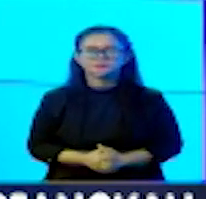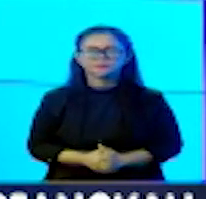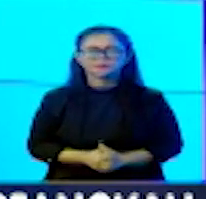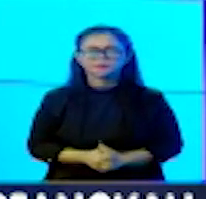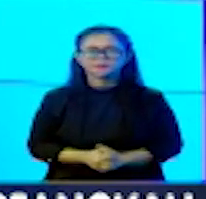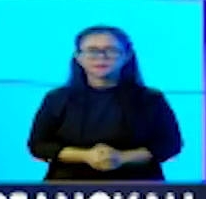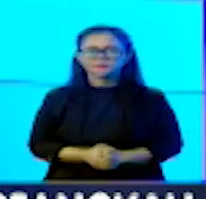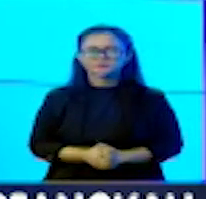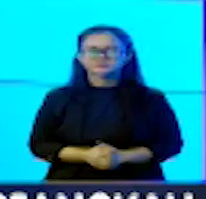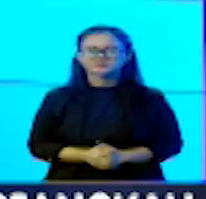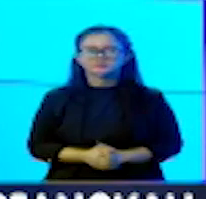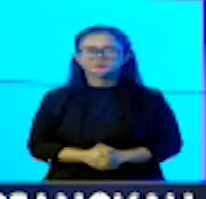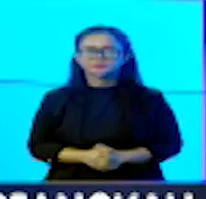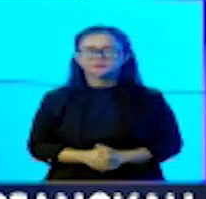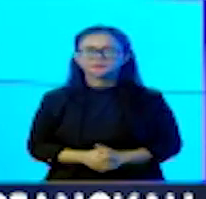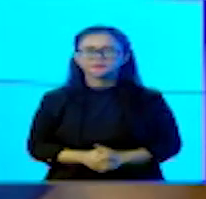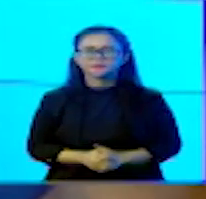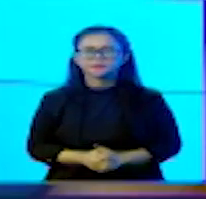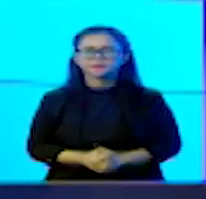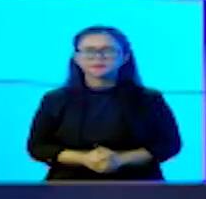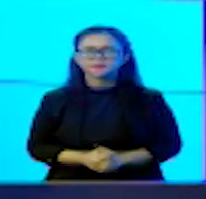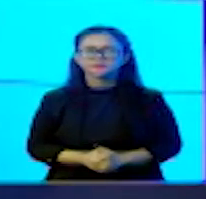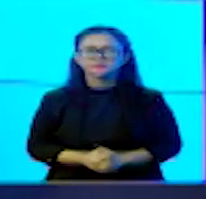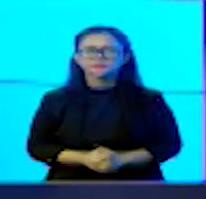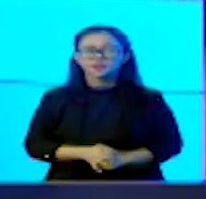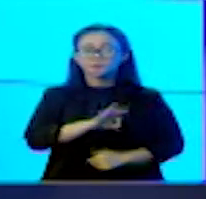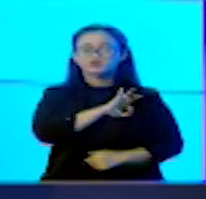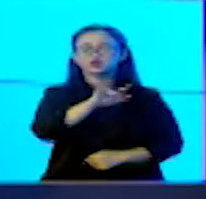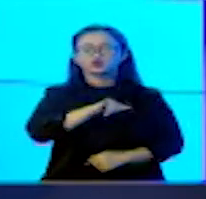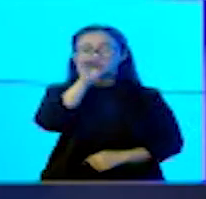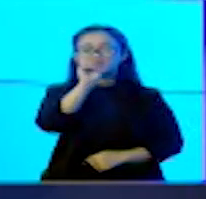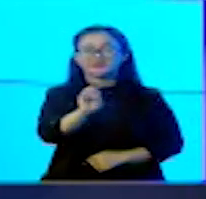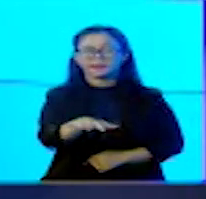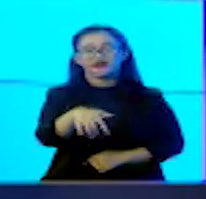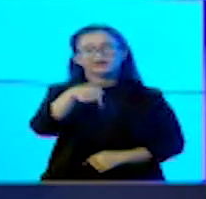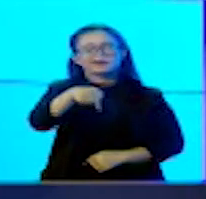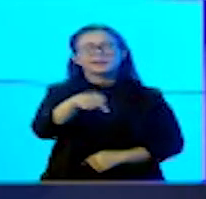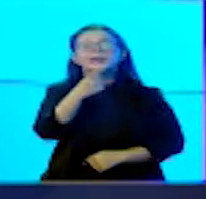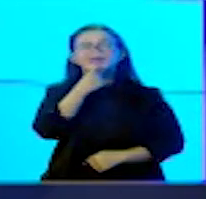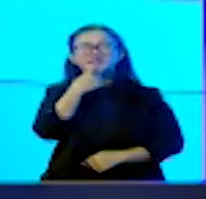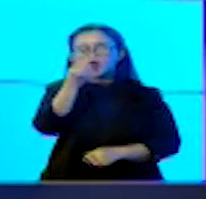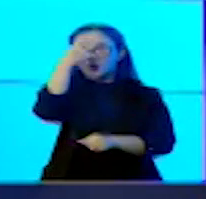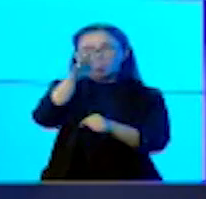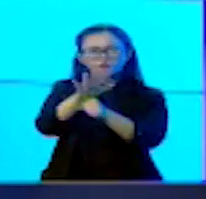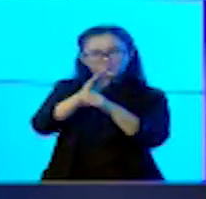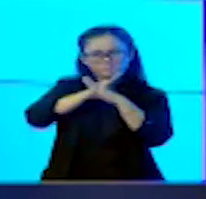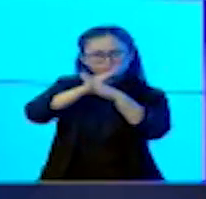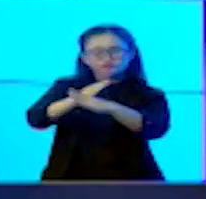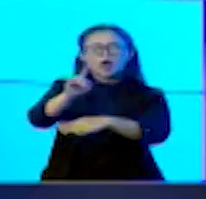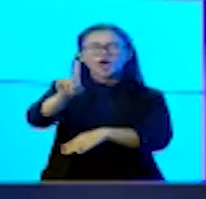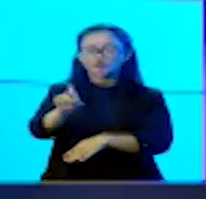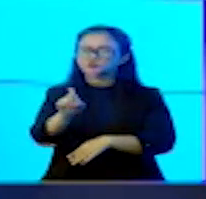tidak ada artinya sama dalam penanganan copy 19 harus kita perkuat baik dari sisi kesehatan